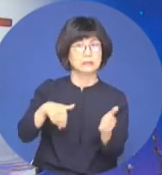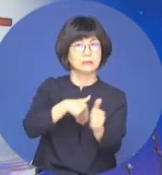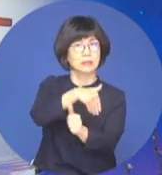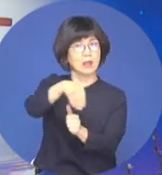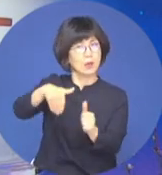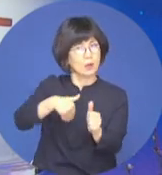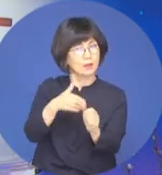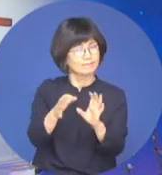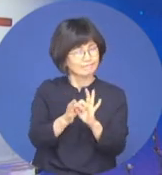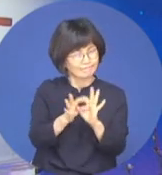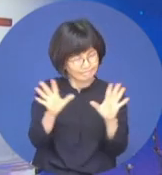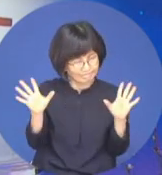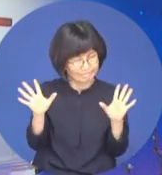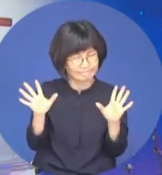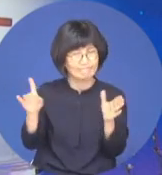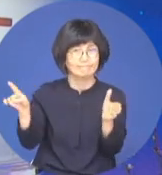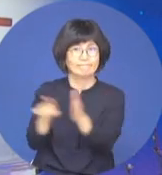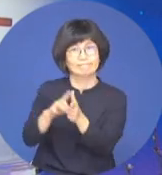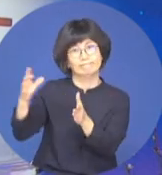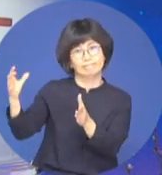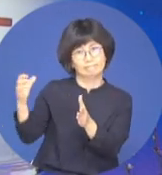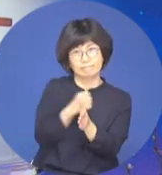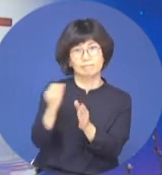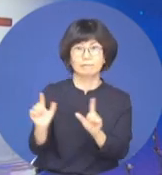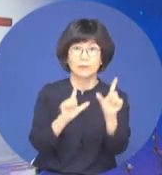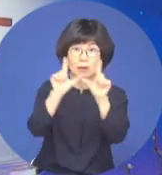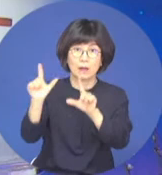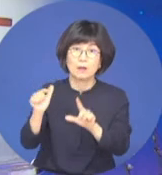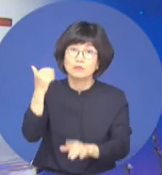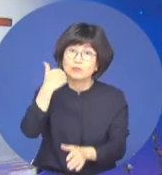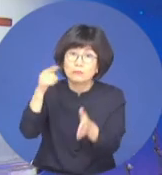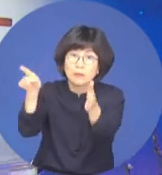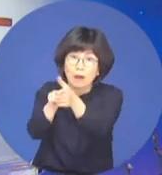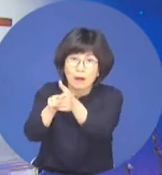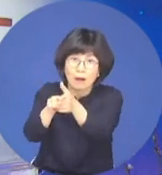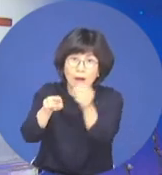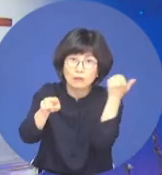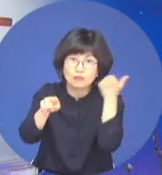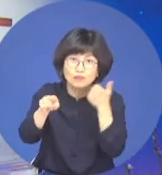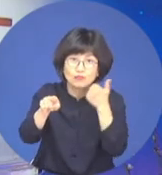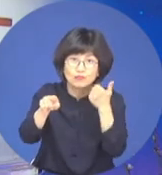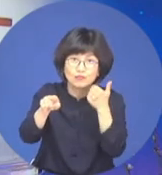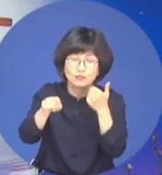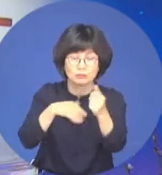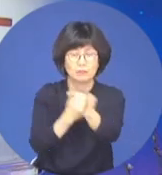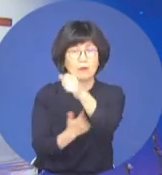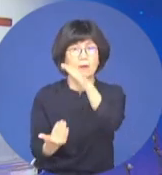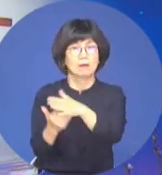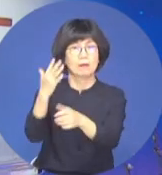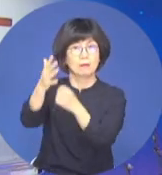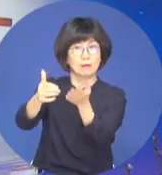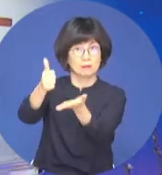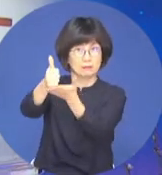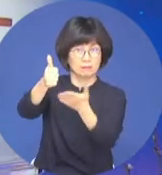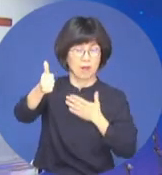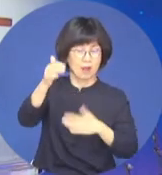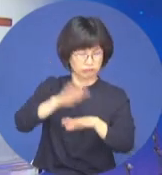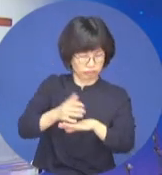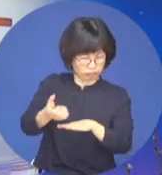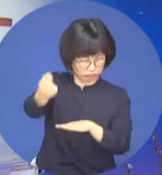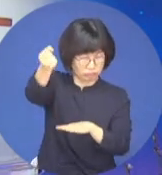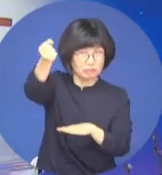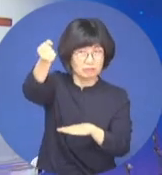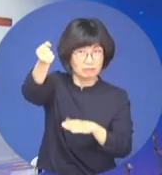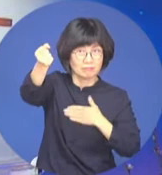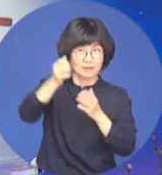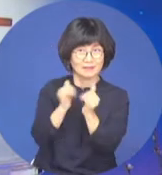살아라? 믿음으로 살아라는 말이에요. 누구를 신뢰요? 전능하신 하나님이 내 인생의 주인이 되시고 당신의 인생을